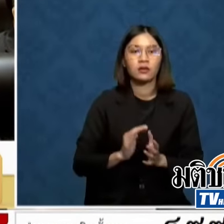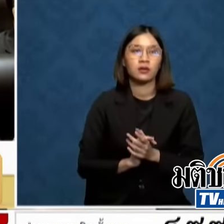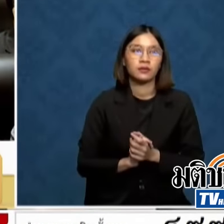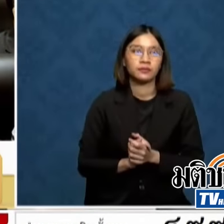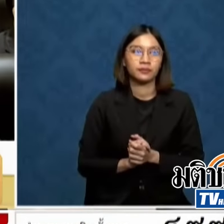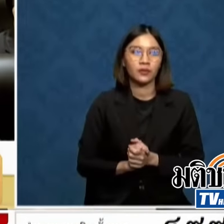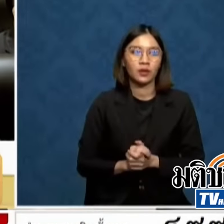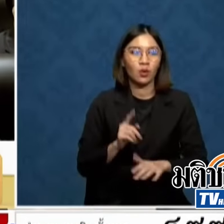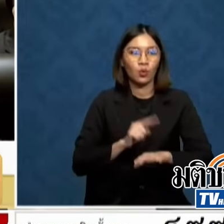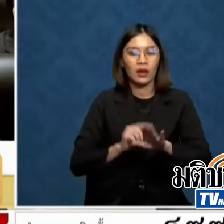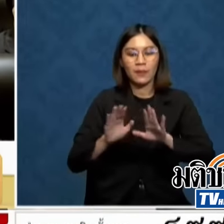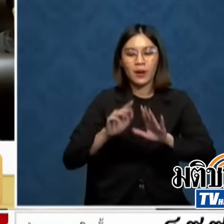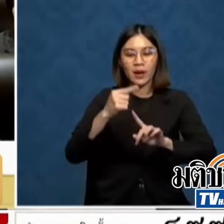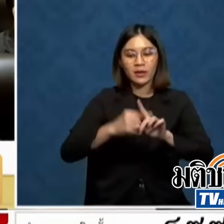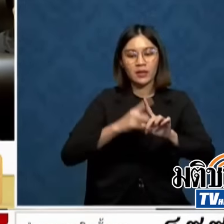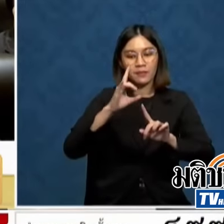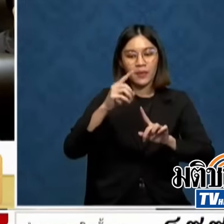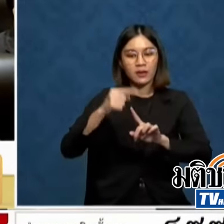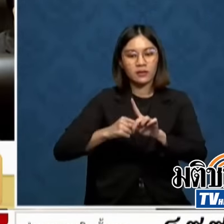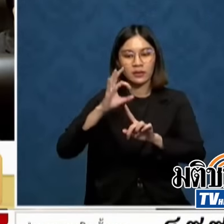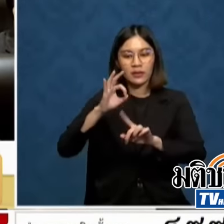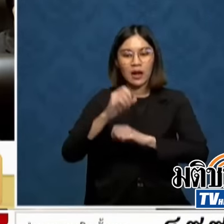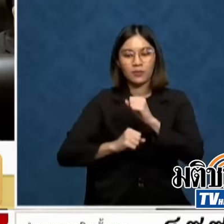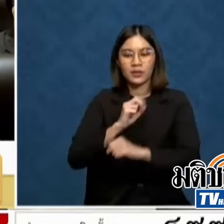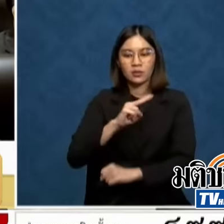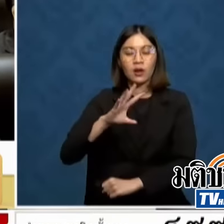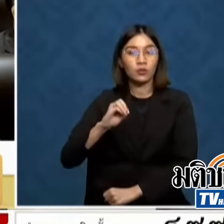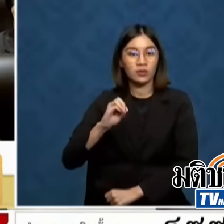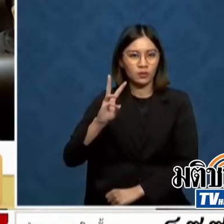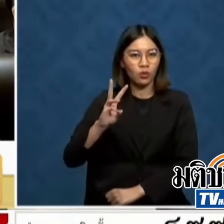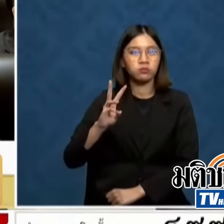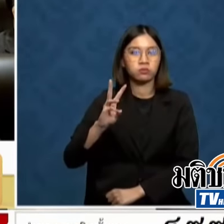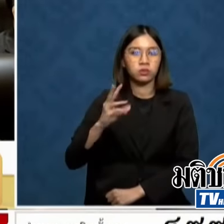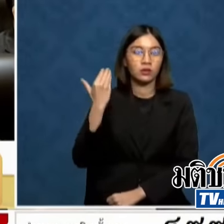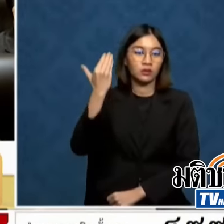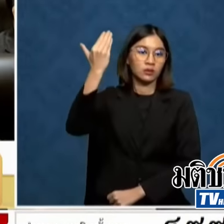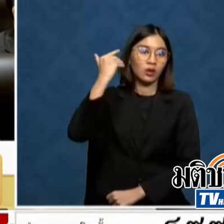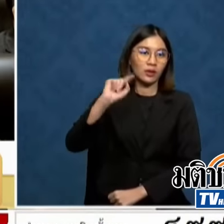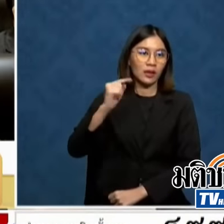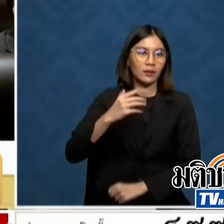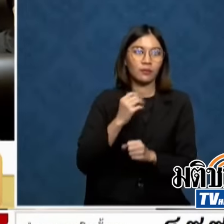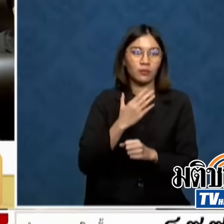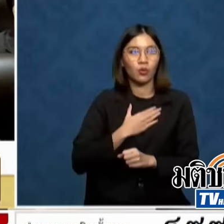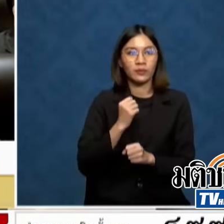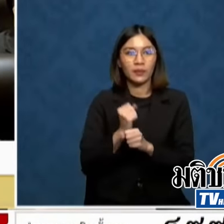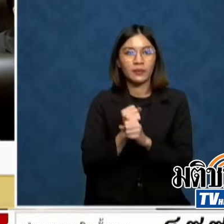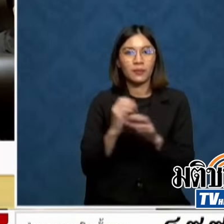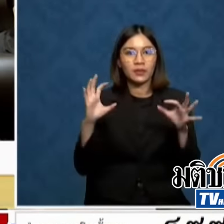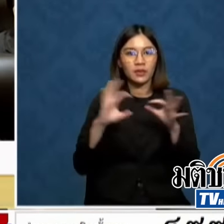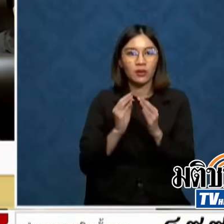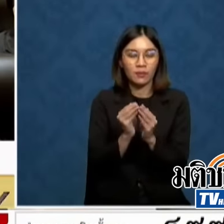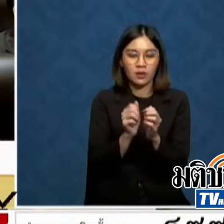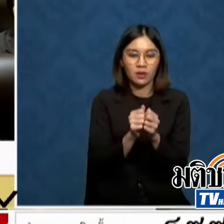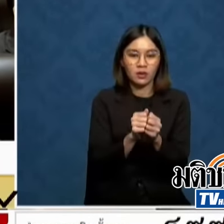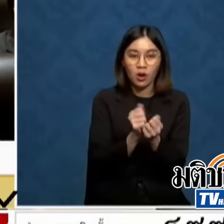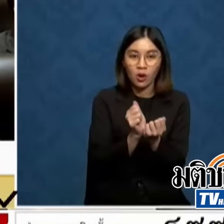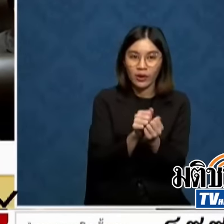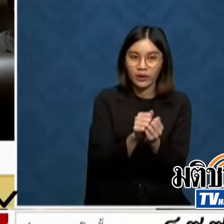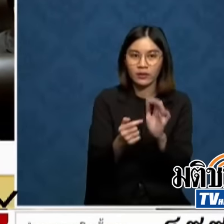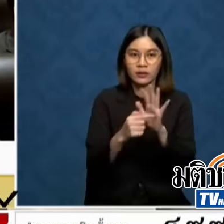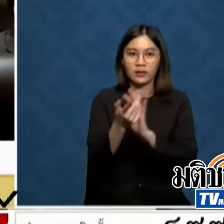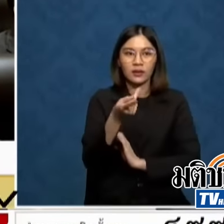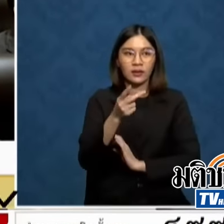าประมาณเดือนสิงหาคมกันยา2566ซึ่งในขณะนั้นผมเพิ่งทำเรื่องของหอยแครงนอกน้ำจื